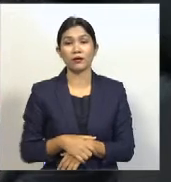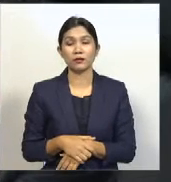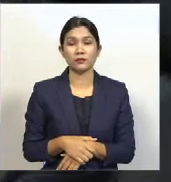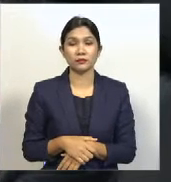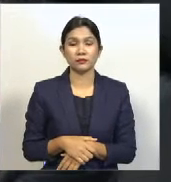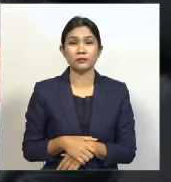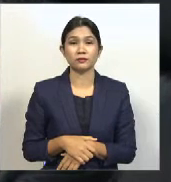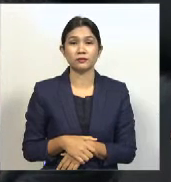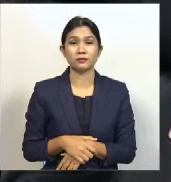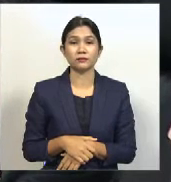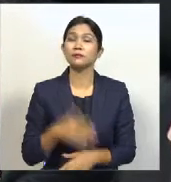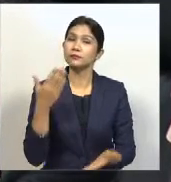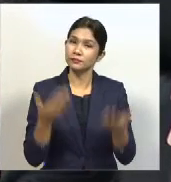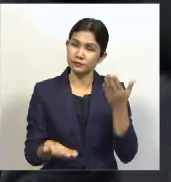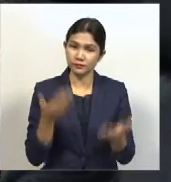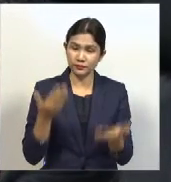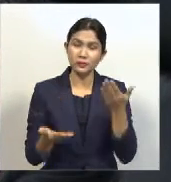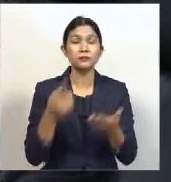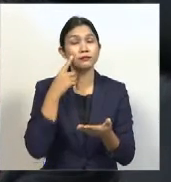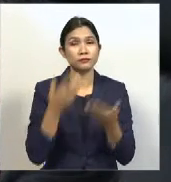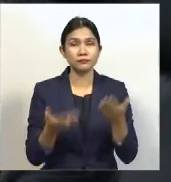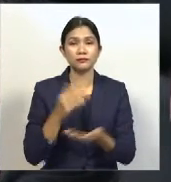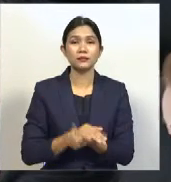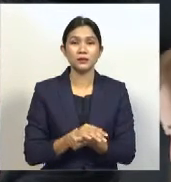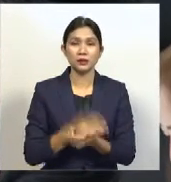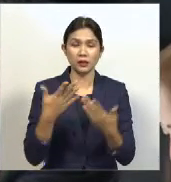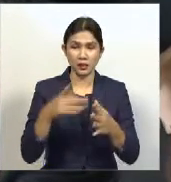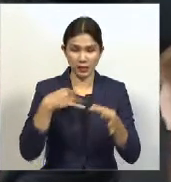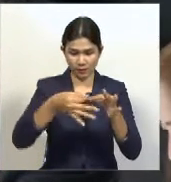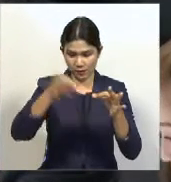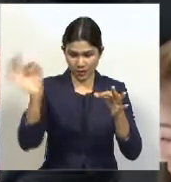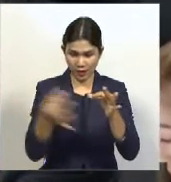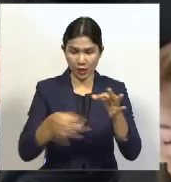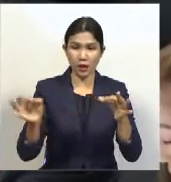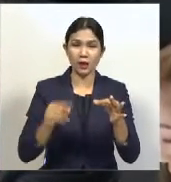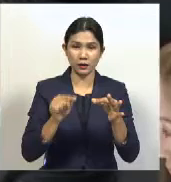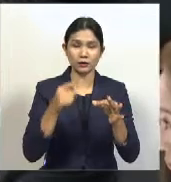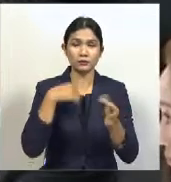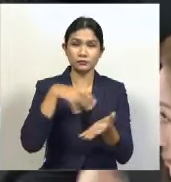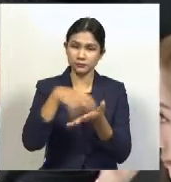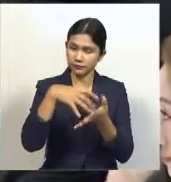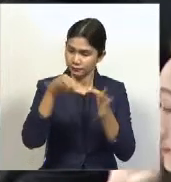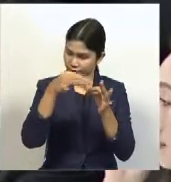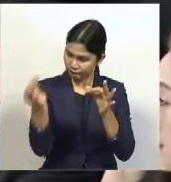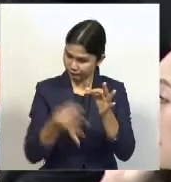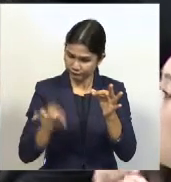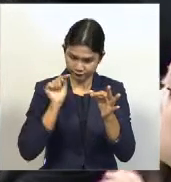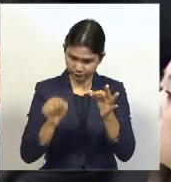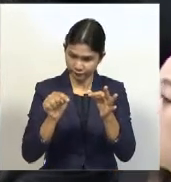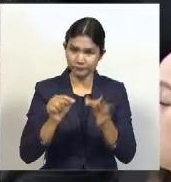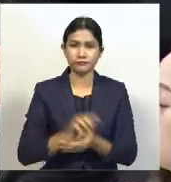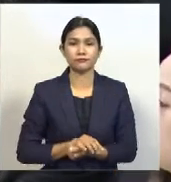ก็ตามก็แล้วแต่ท่านจะพิจารณาแต่ผมอยากให้ท่านเข้าเนื้อหาเชิญครับเข้าเนื้อหาเชิญครับ